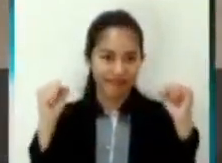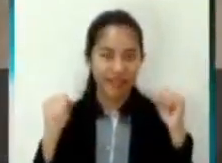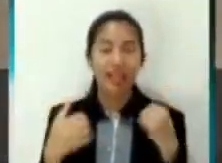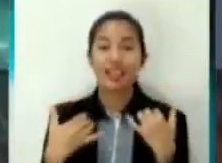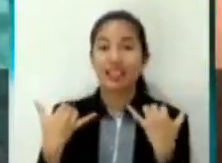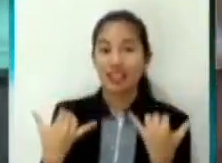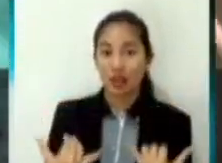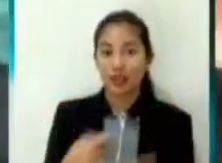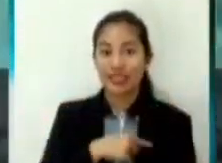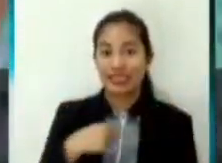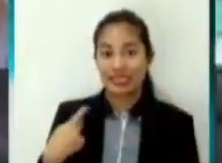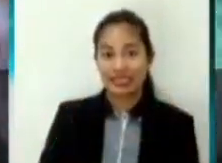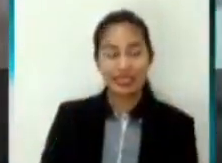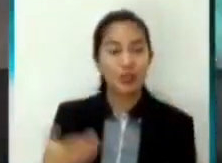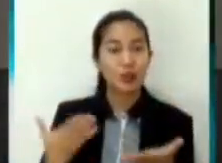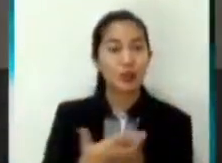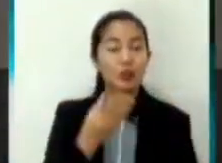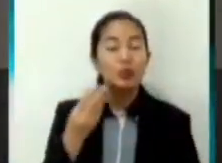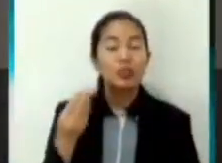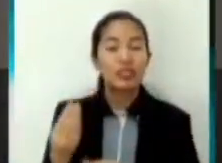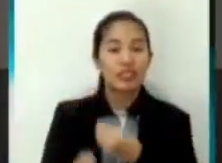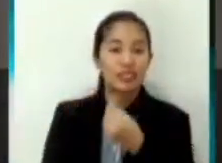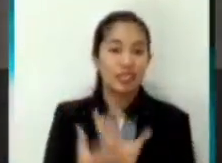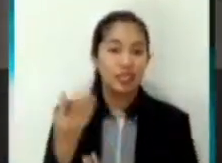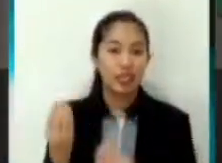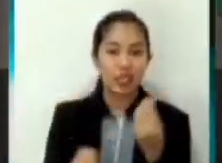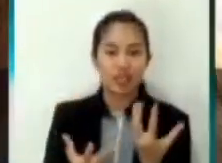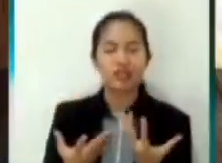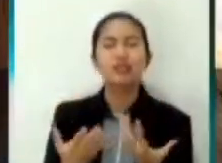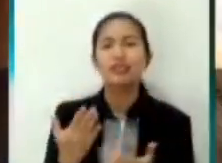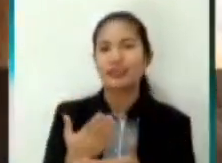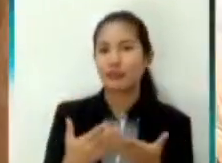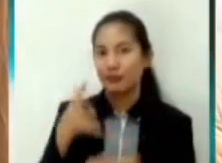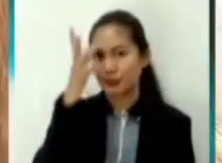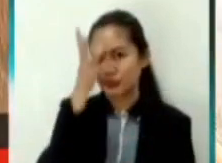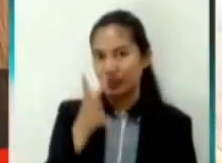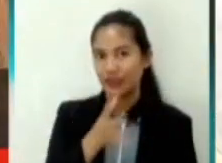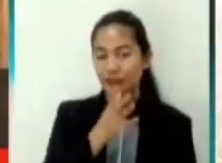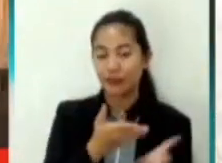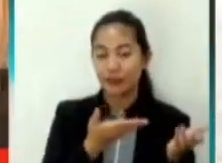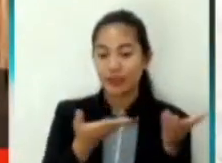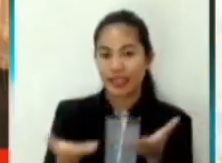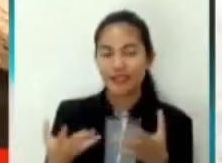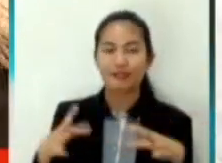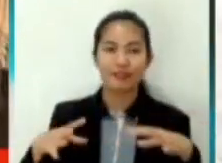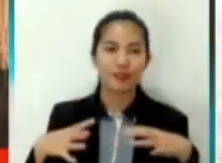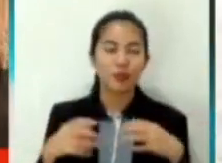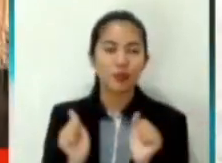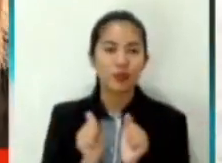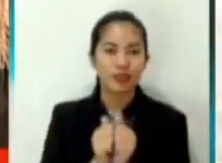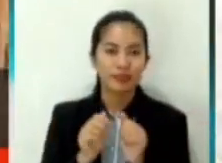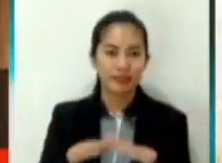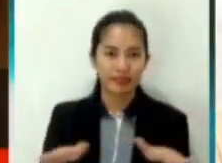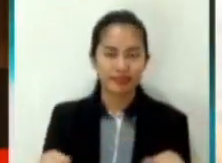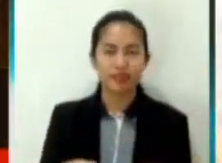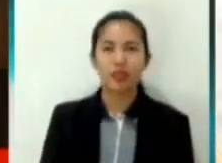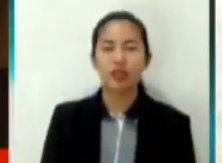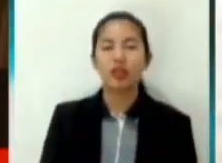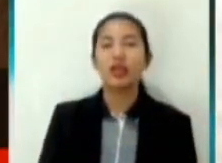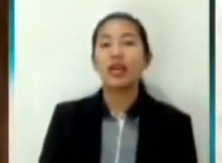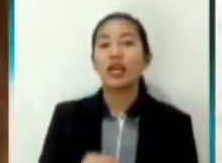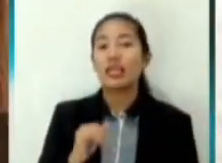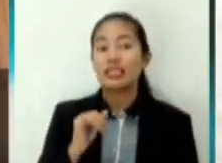Year kaya ipinasyal ng ilang magulang ang kanilang mga anak. Pag aalis po kami pag sa work, lagi sila nagtatanong kung pwede sila